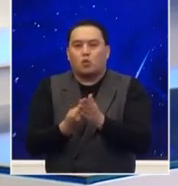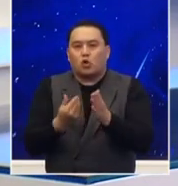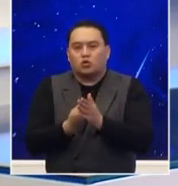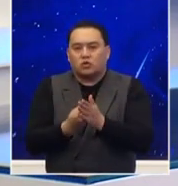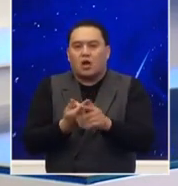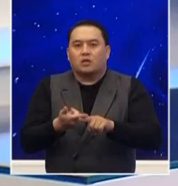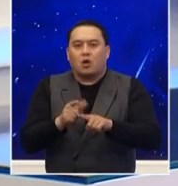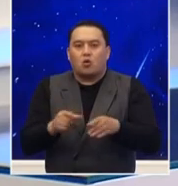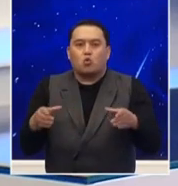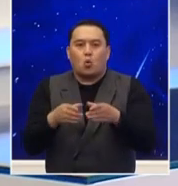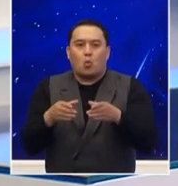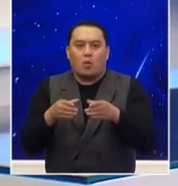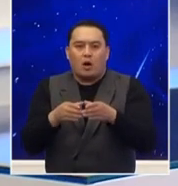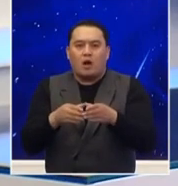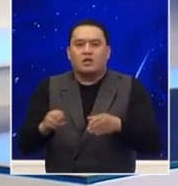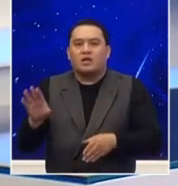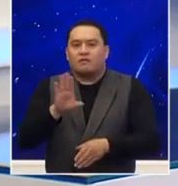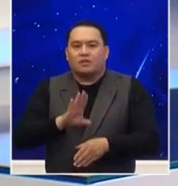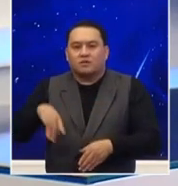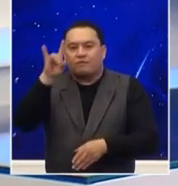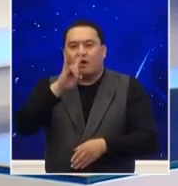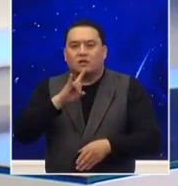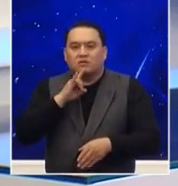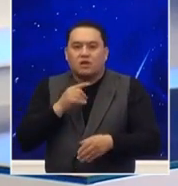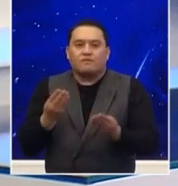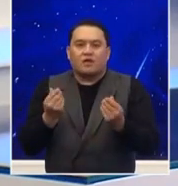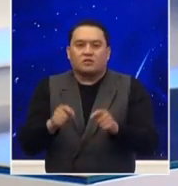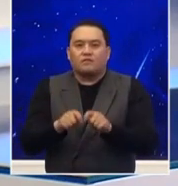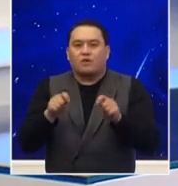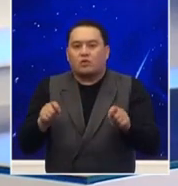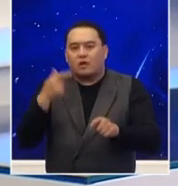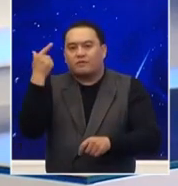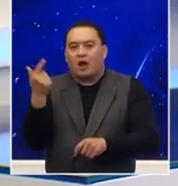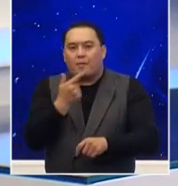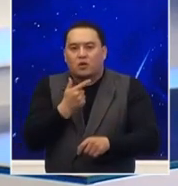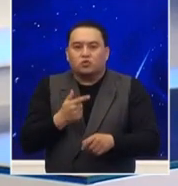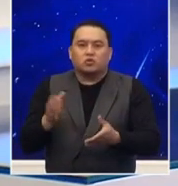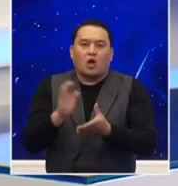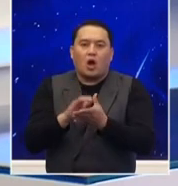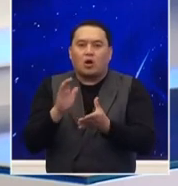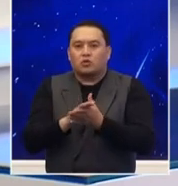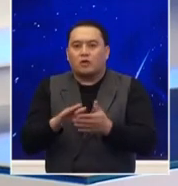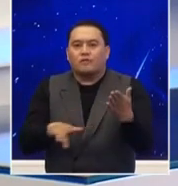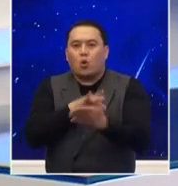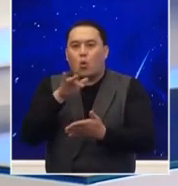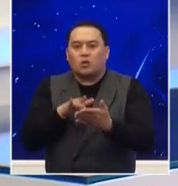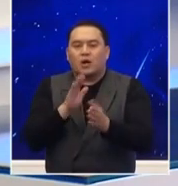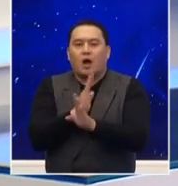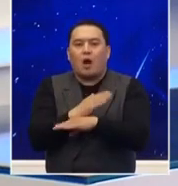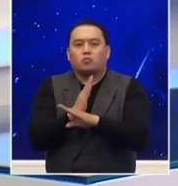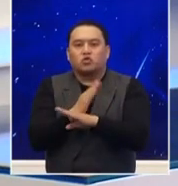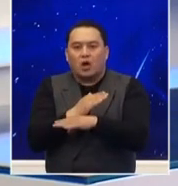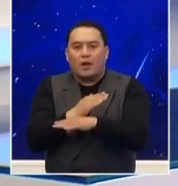На этот раз представители группы IDF Евразия в Казахстане с азами финансовой грамотности знакомили жителей города Капшагай. К